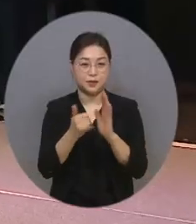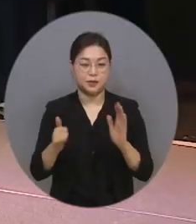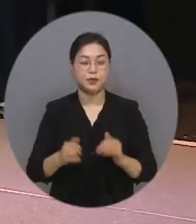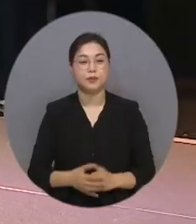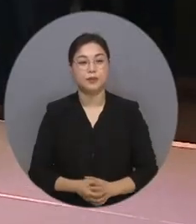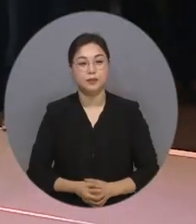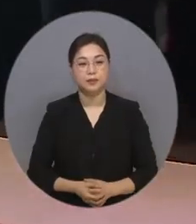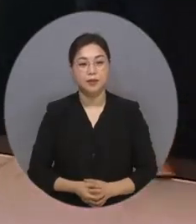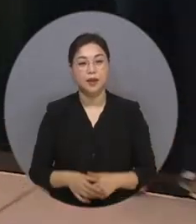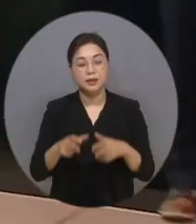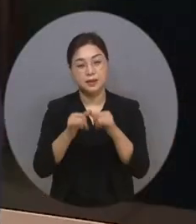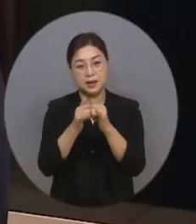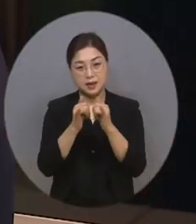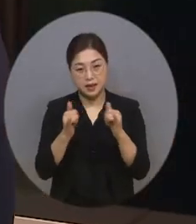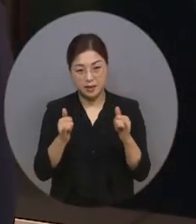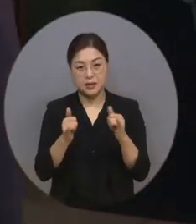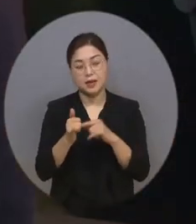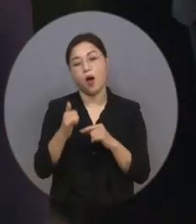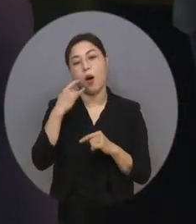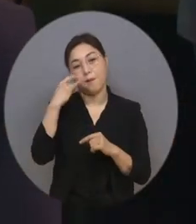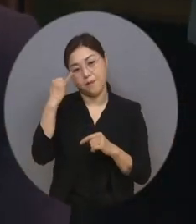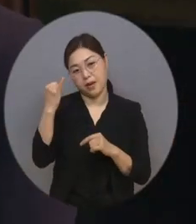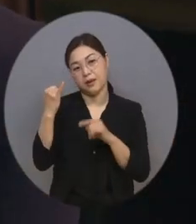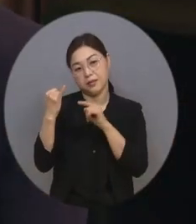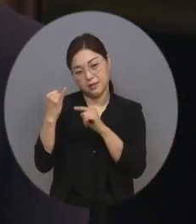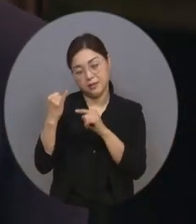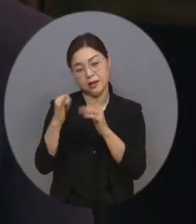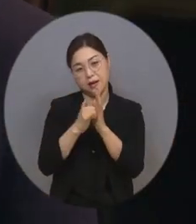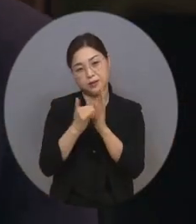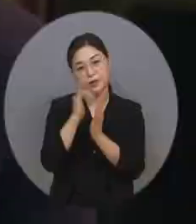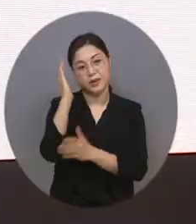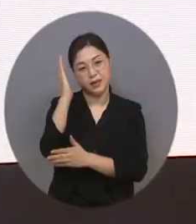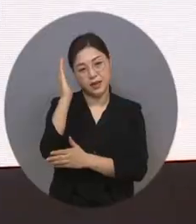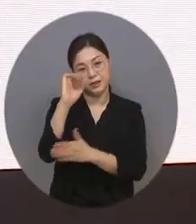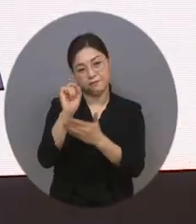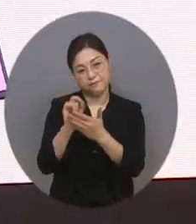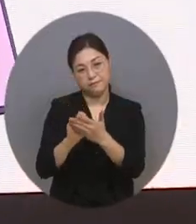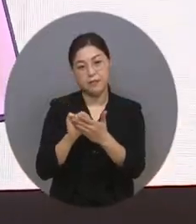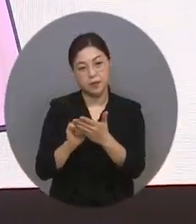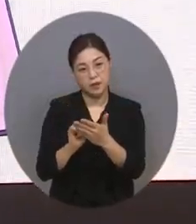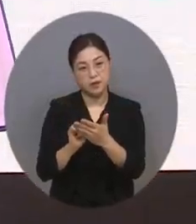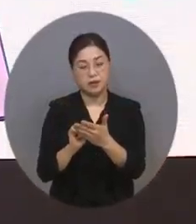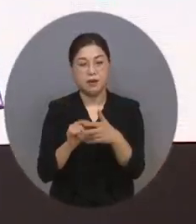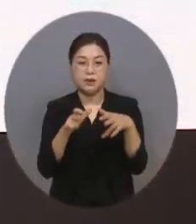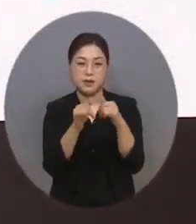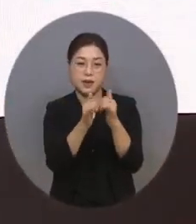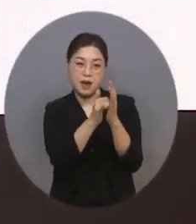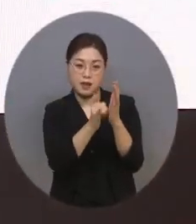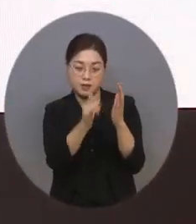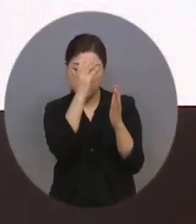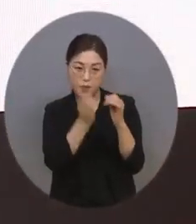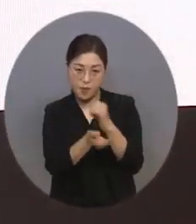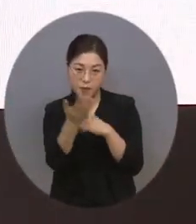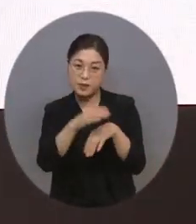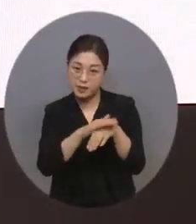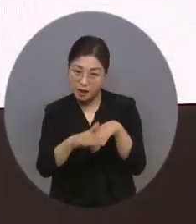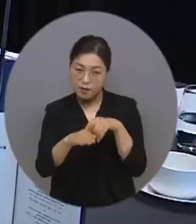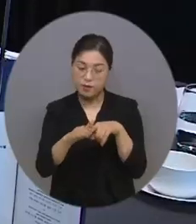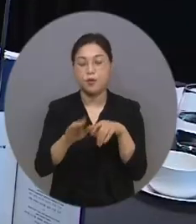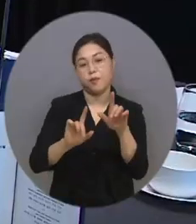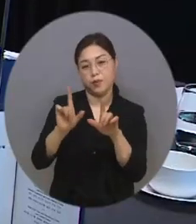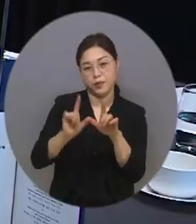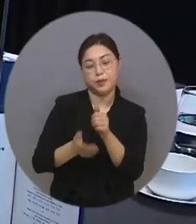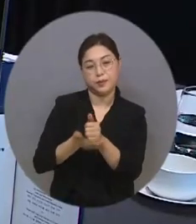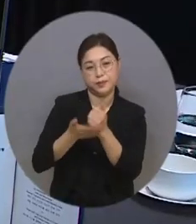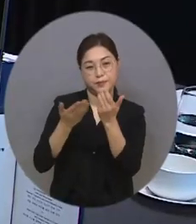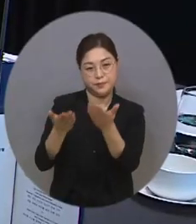안았습니다. 장애인 당사자인 어머니를 둔 가족의 이야기를 담아낸 사연으로 많은 장애인 가족들의 모범이 되는 점을 높이